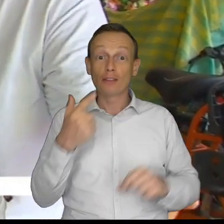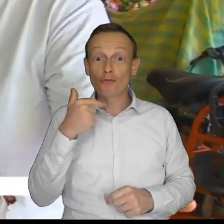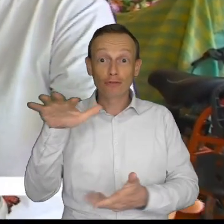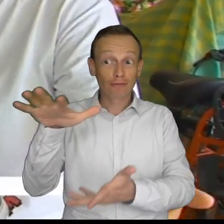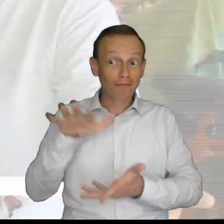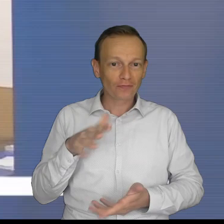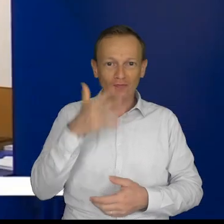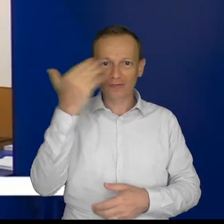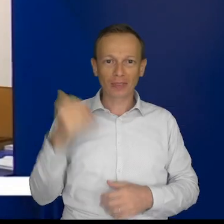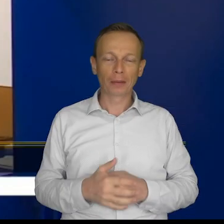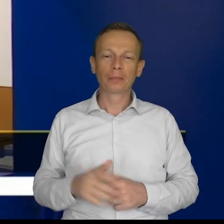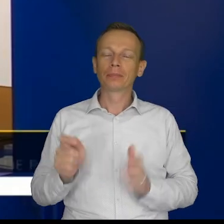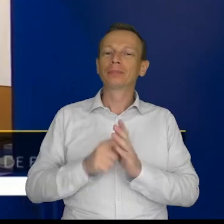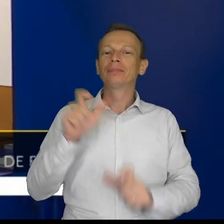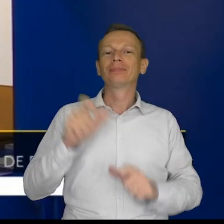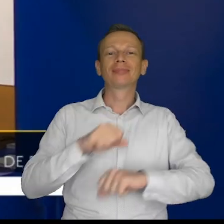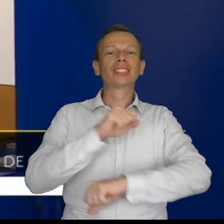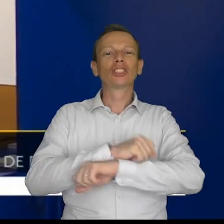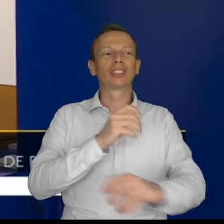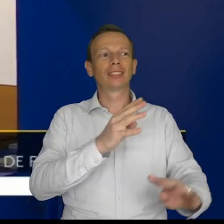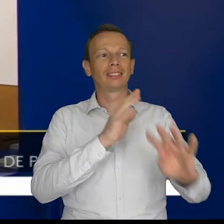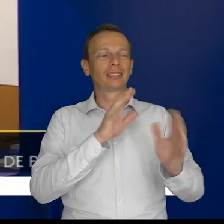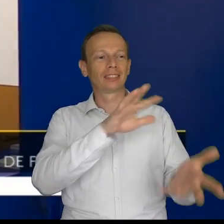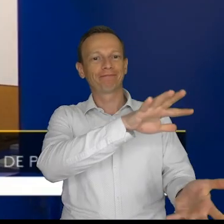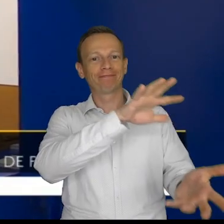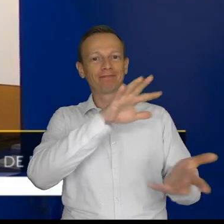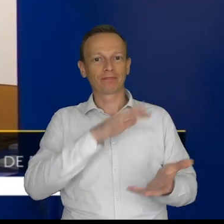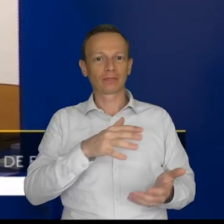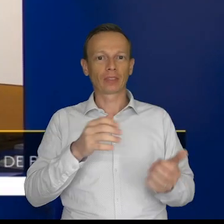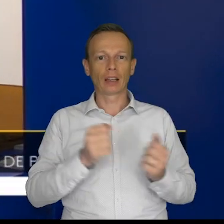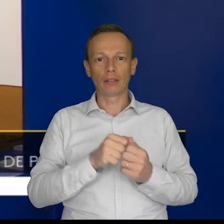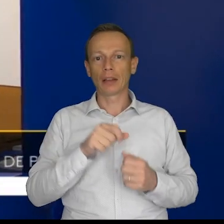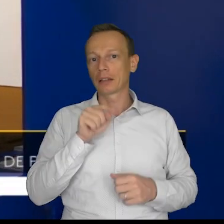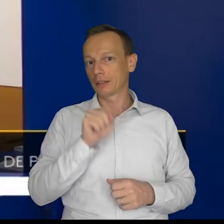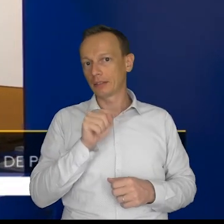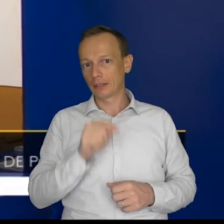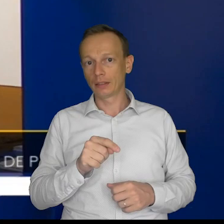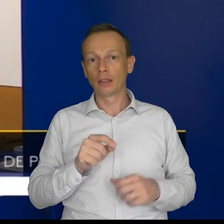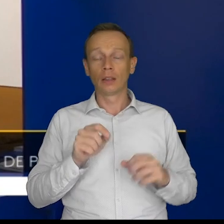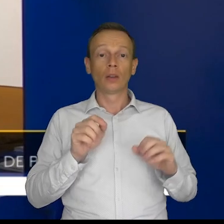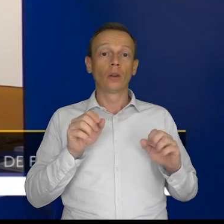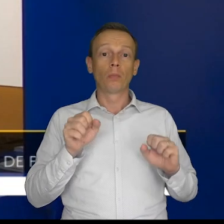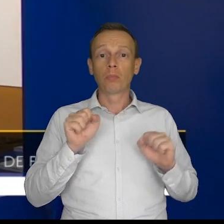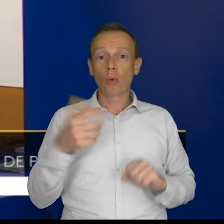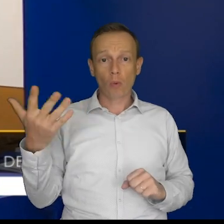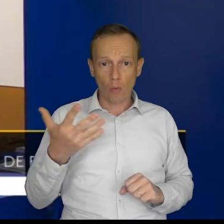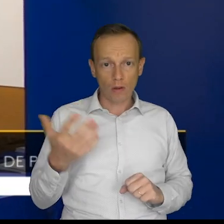Des billets rouges. Lorsque le client se présente au guichet, donc on le réceptionne bien sûr via ce trapon.